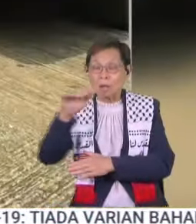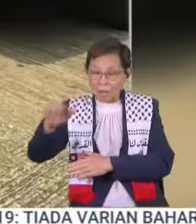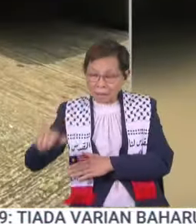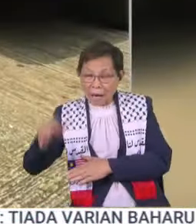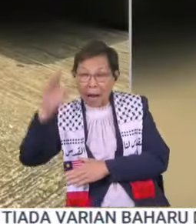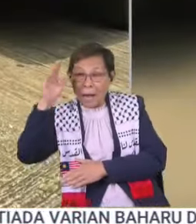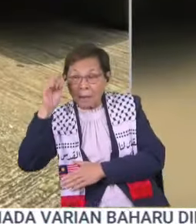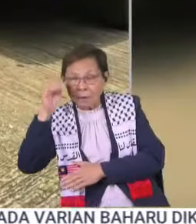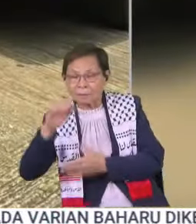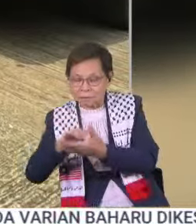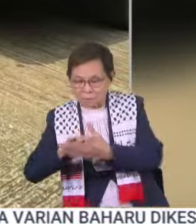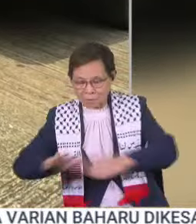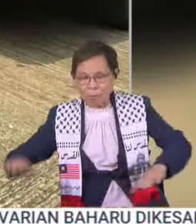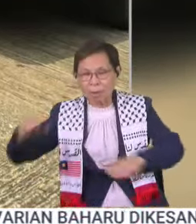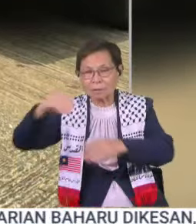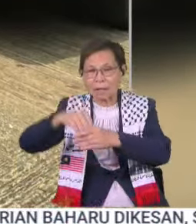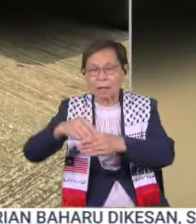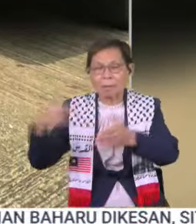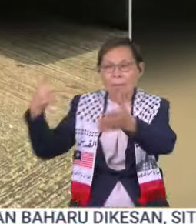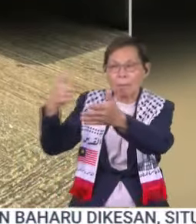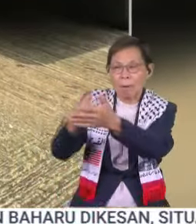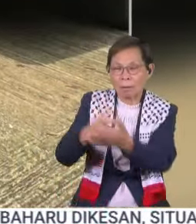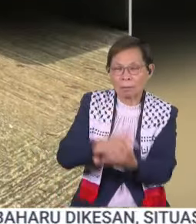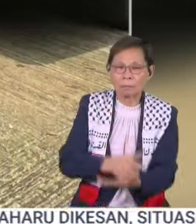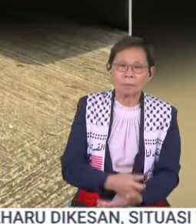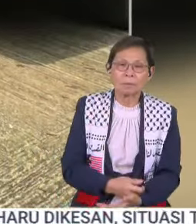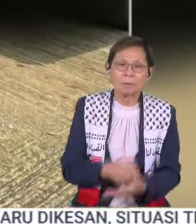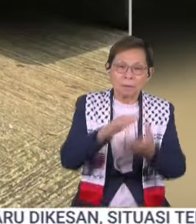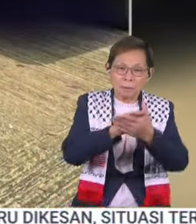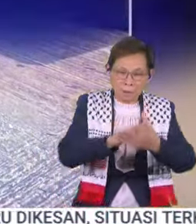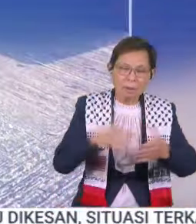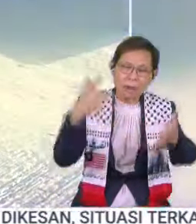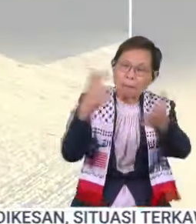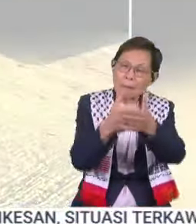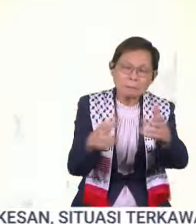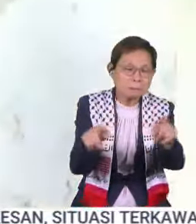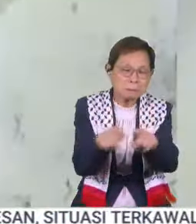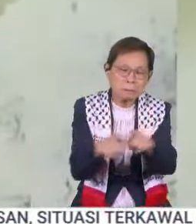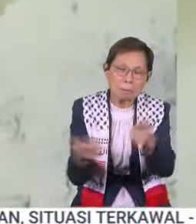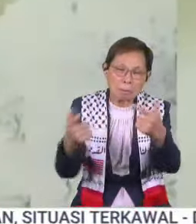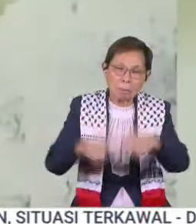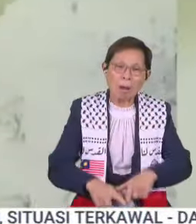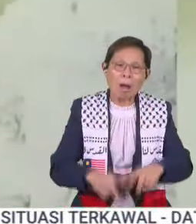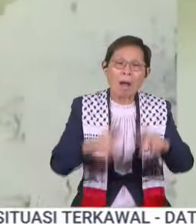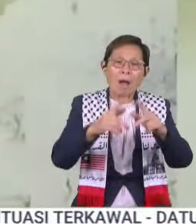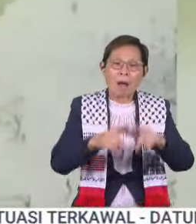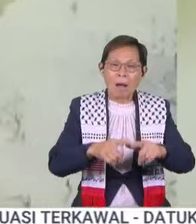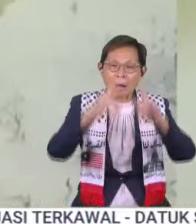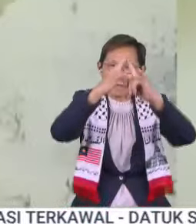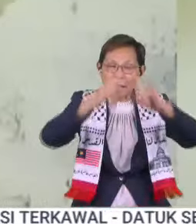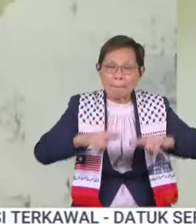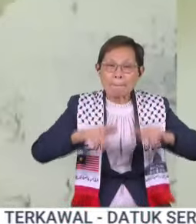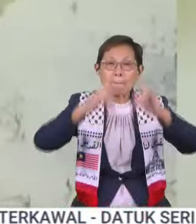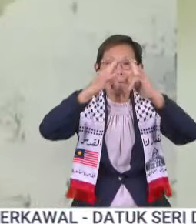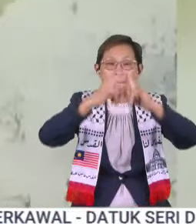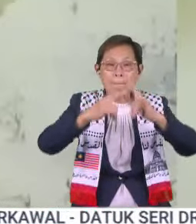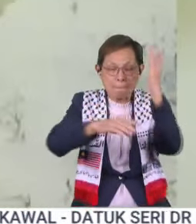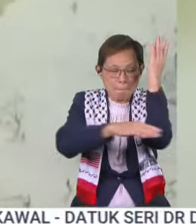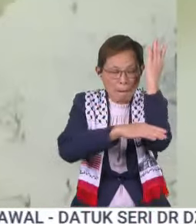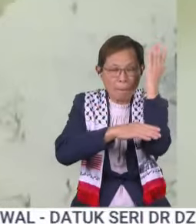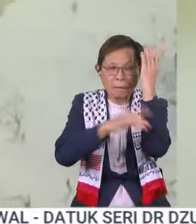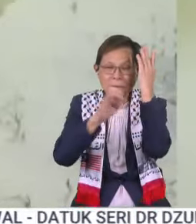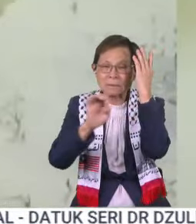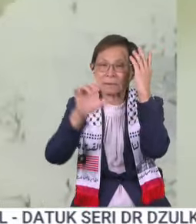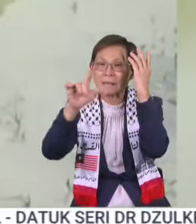kanak-kanak lelaki diselamatkan dalam kemalangan tersebut. Kemalangan serupa berlaku di Jalan Kem Balak, Pelugau, Selangau